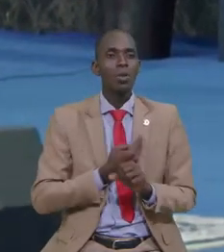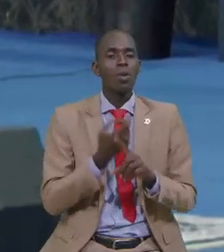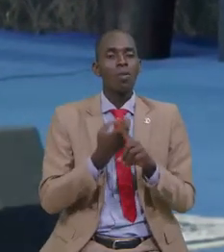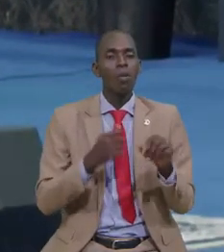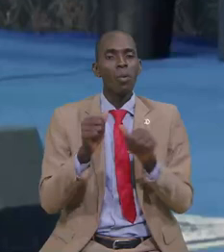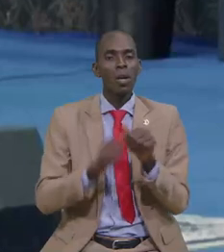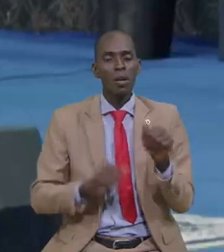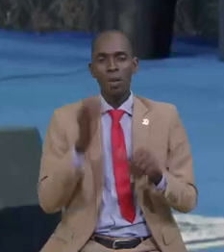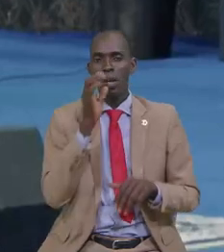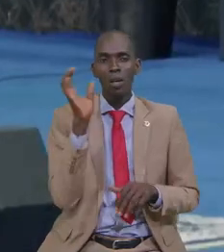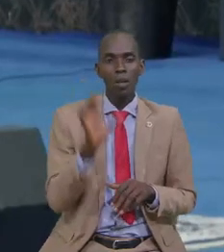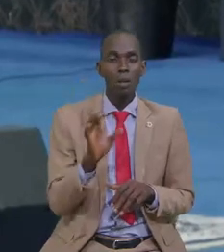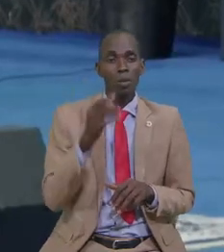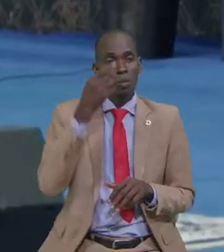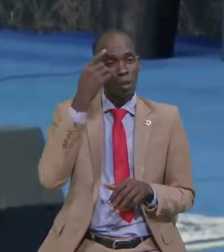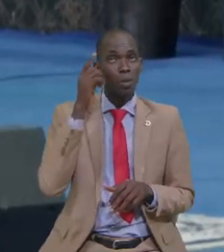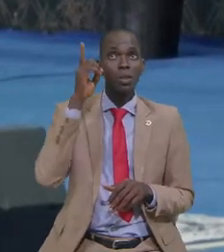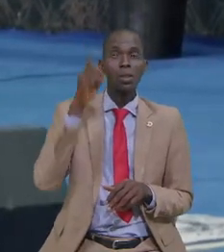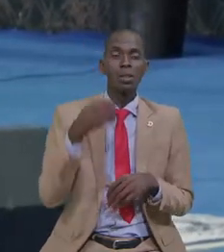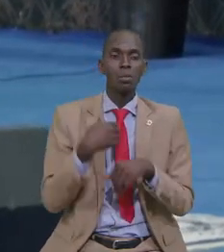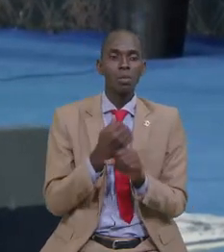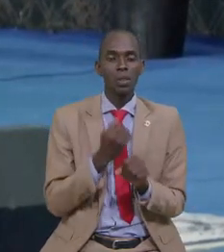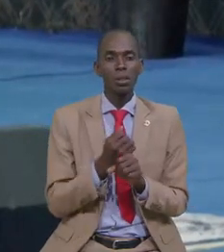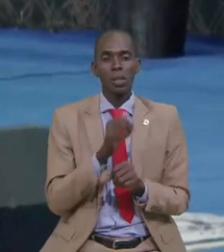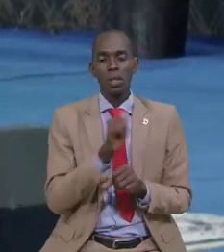de toute malédiction.